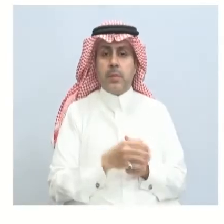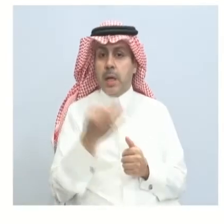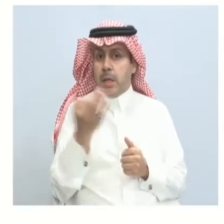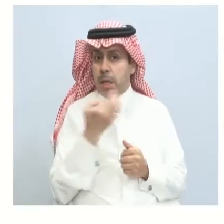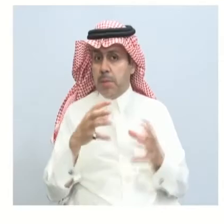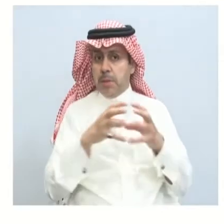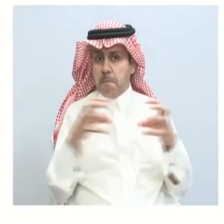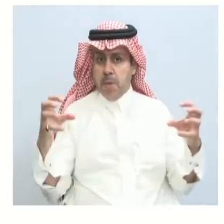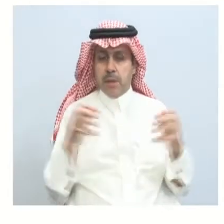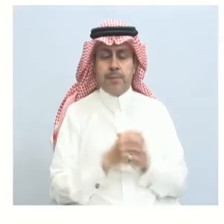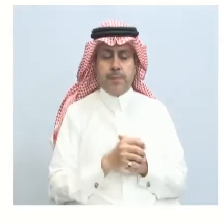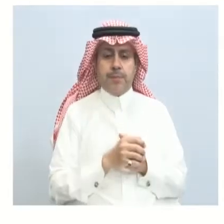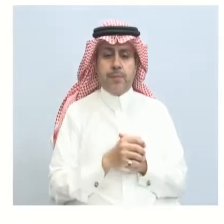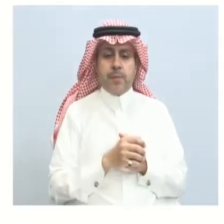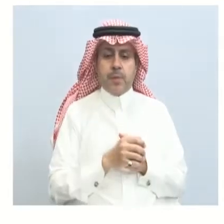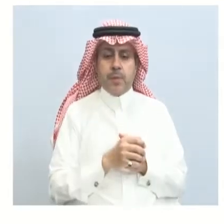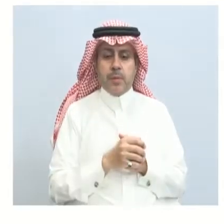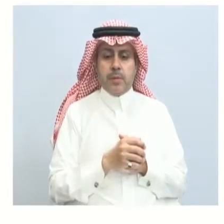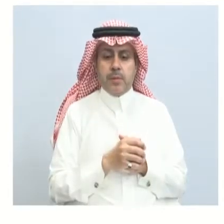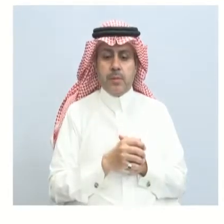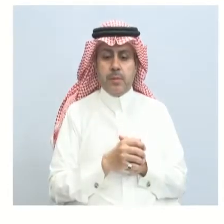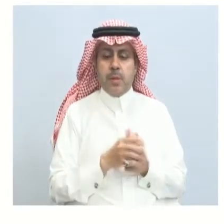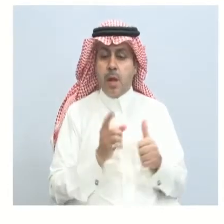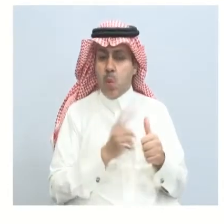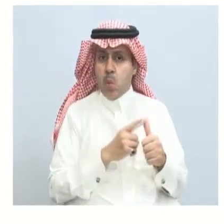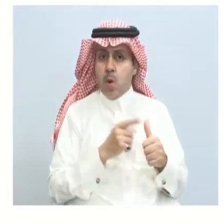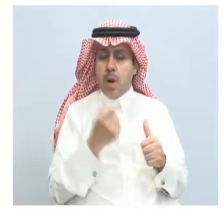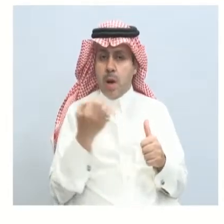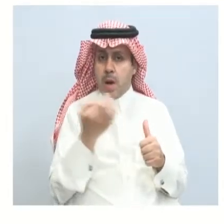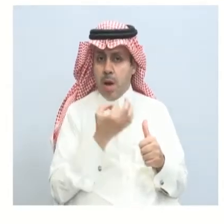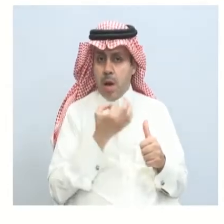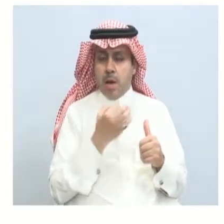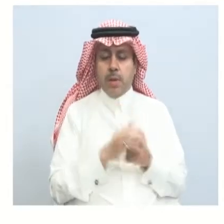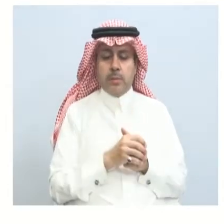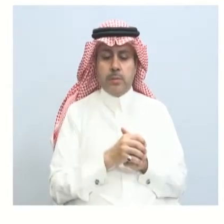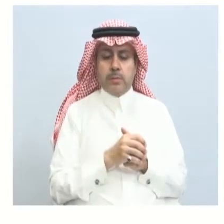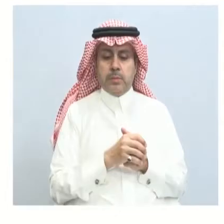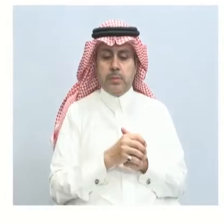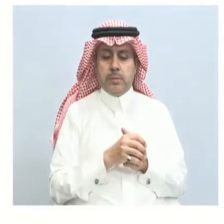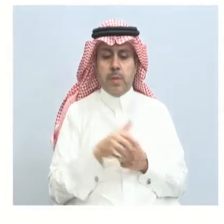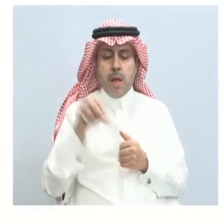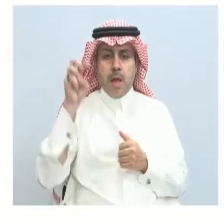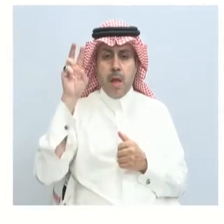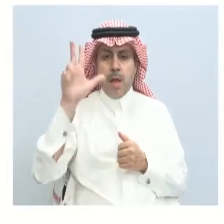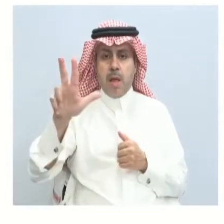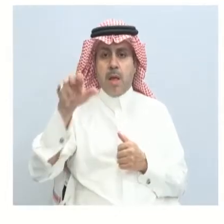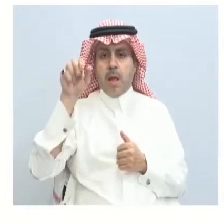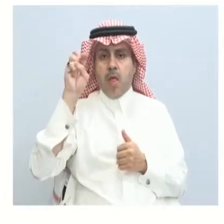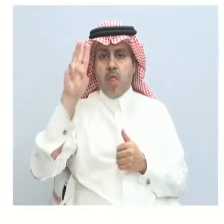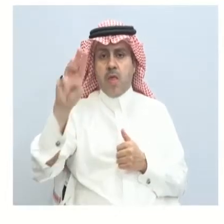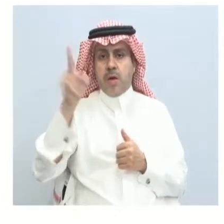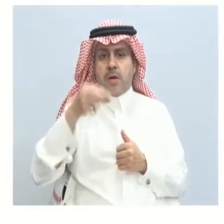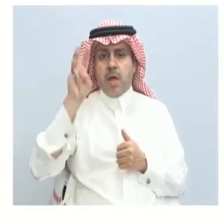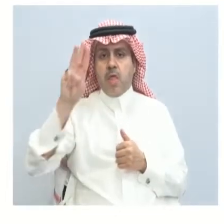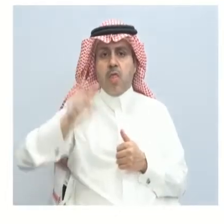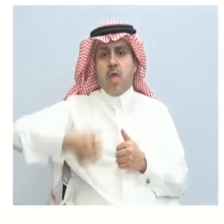الكلمات التي قد تشكل على البعض معرفه معنى فنن طلق اولا في اول كلمه من هذه الكلمات